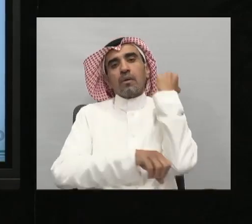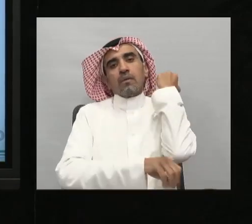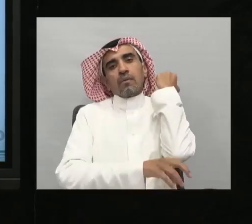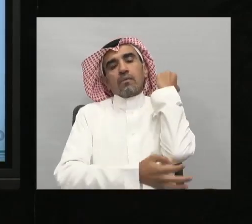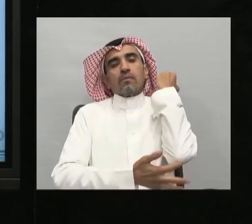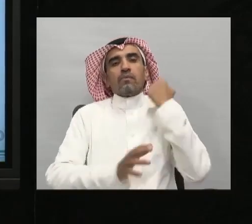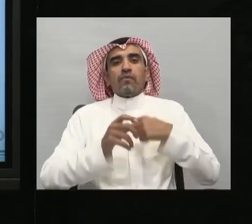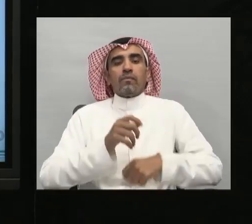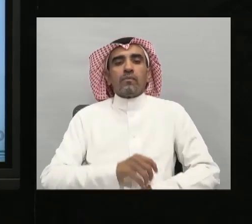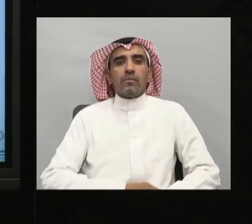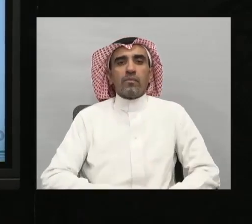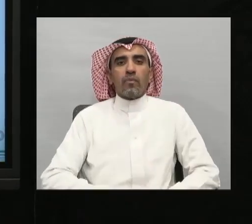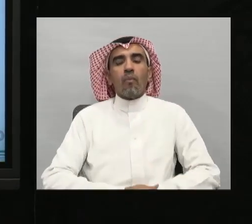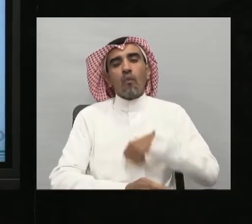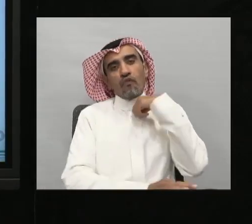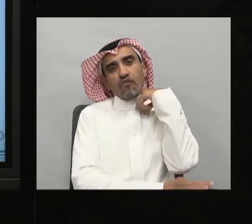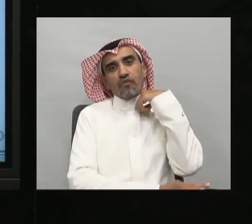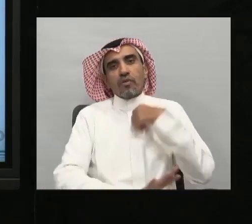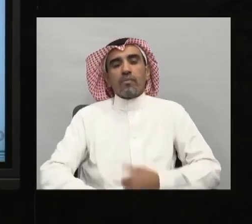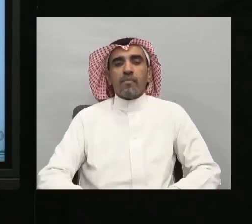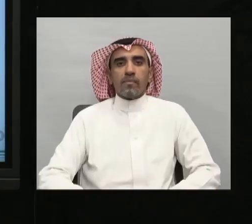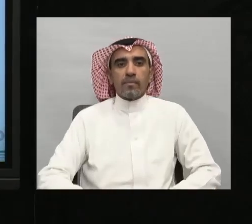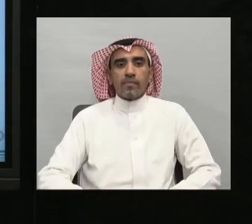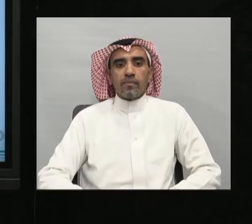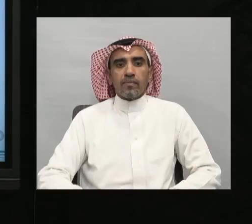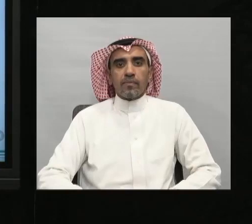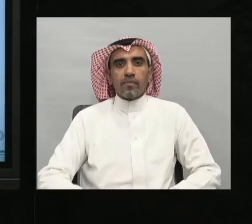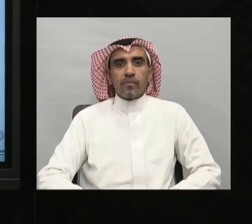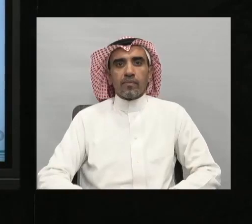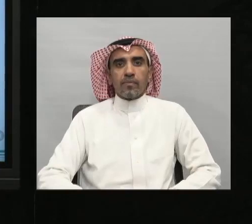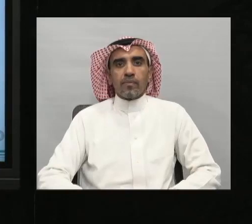هذه الفتحة بهذه الحالة فتحة ماذا؟ الشرج.